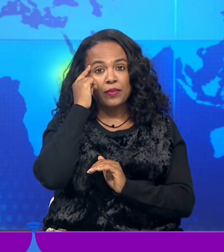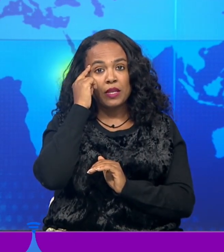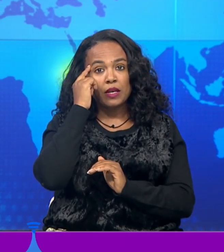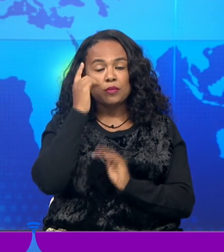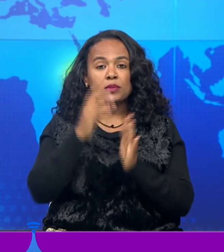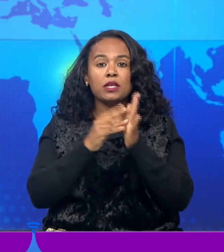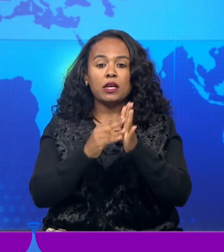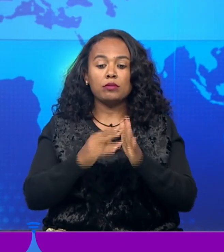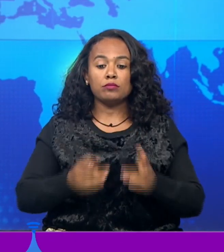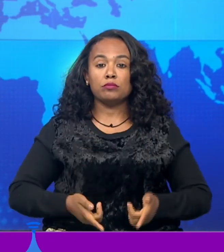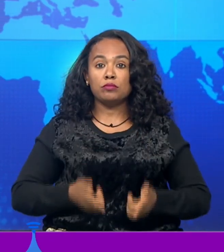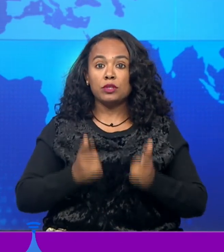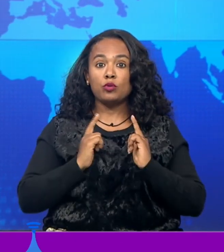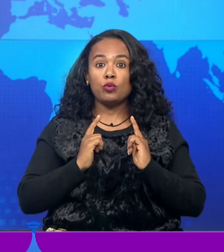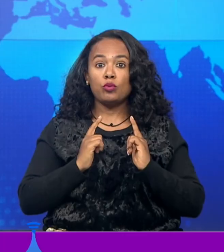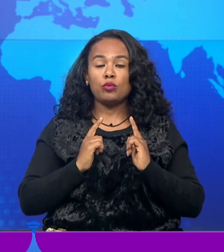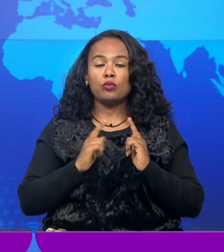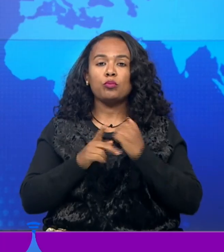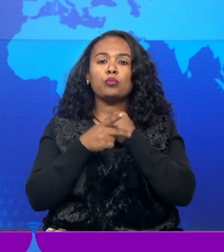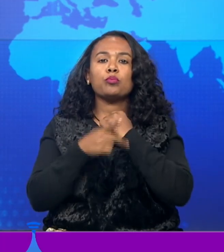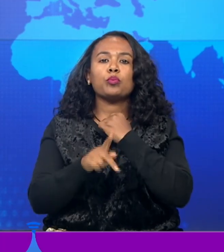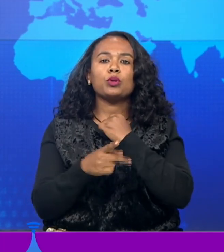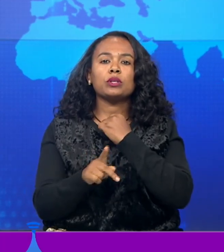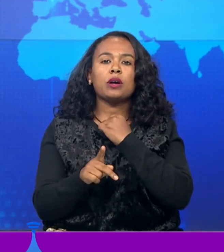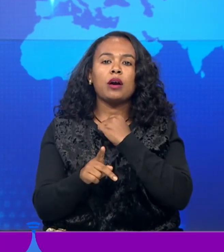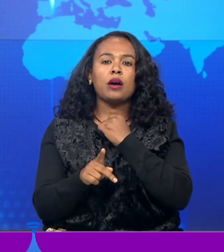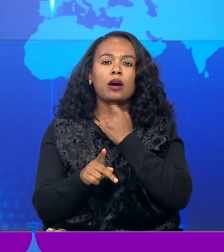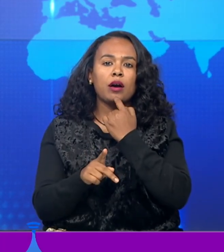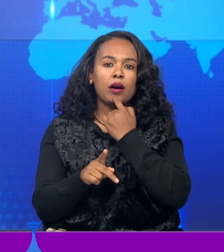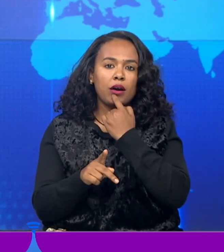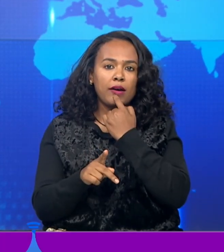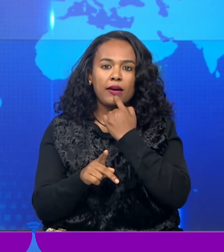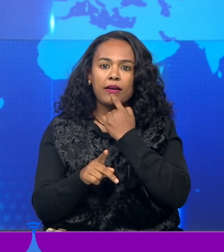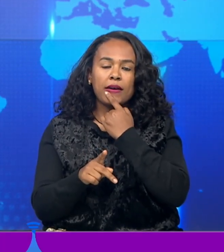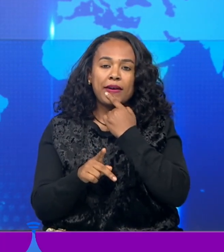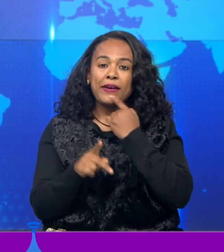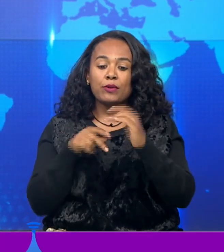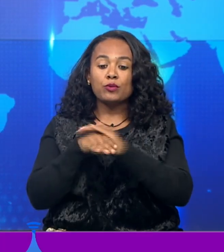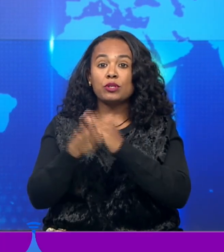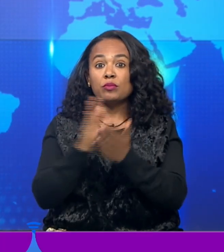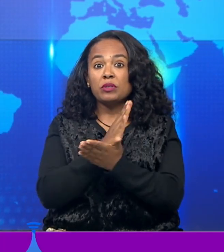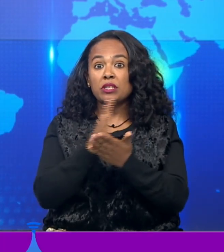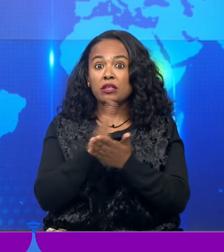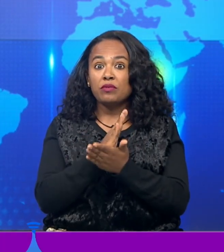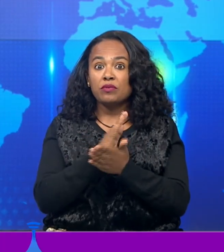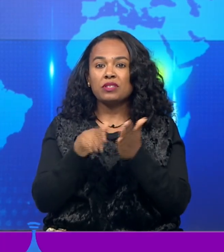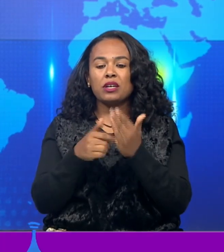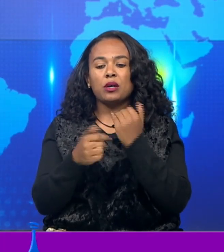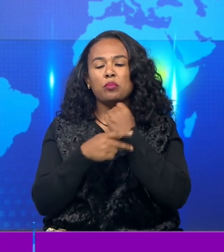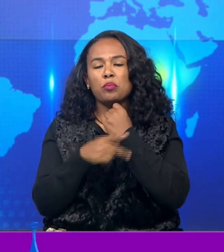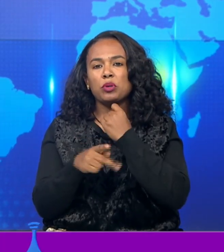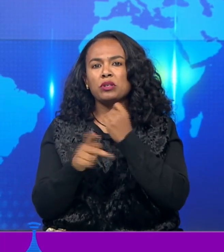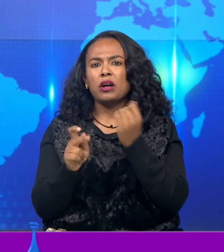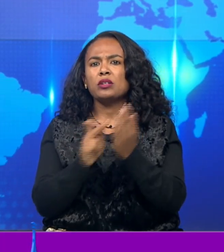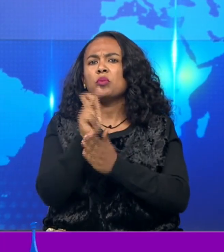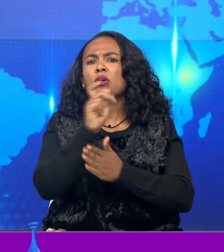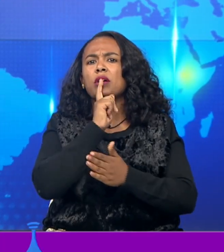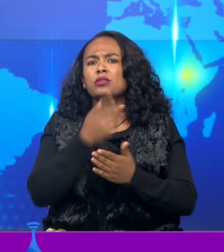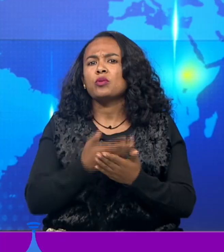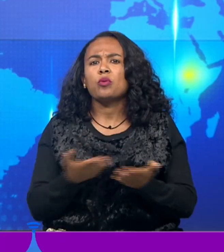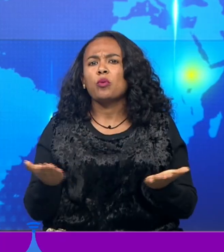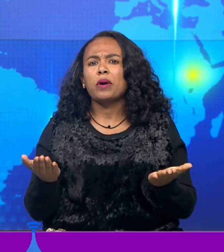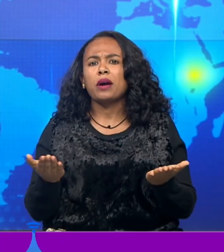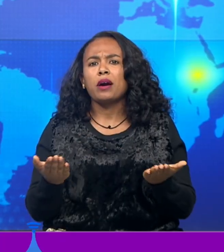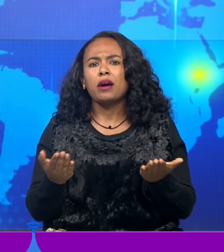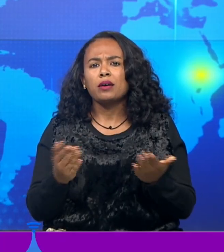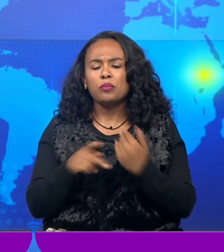ለምሳሌ ስትኖር ፖለቲካ ውስጥ መሳተፍ ስለ ፖለቲካ ዲሞክራሲ እኮ ነው። በቃ ፖለቲካ ማለት ሌላ